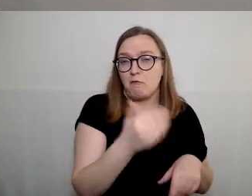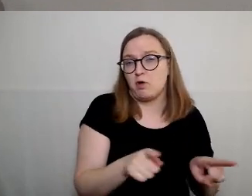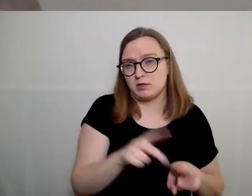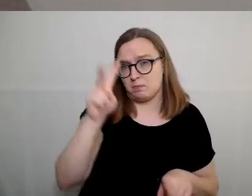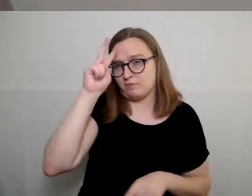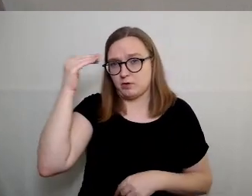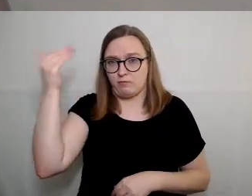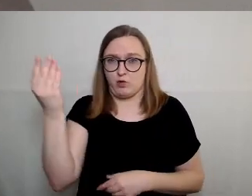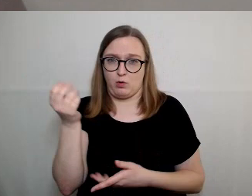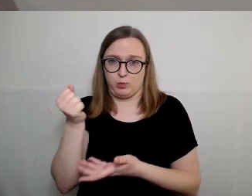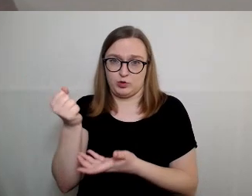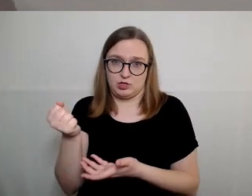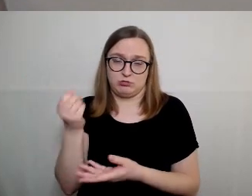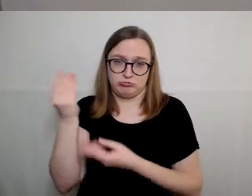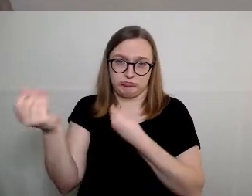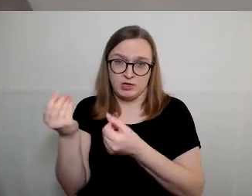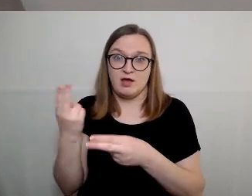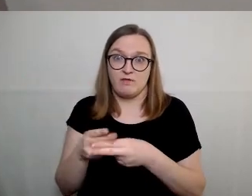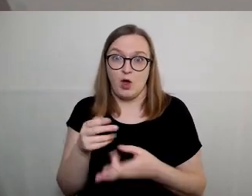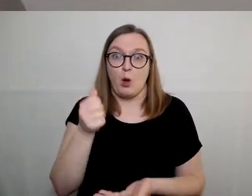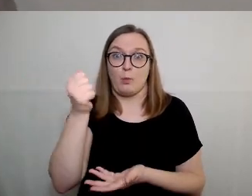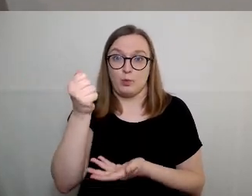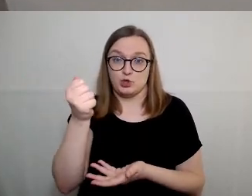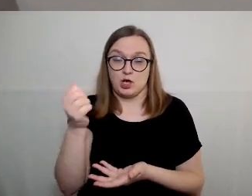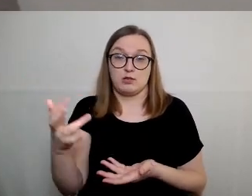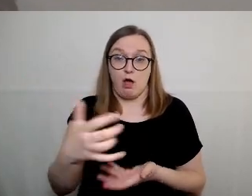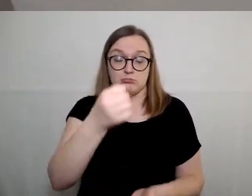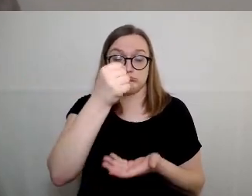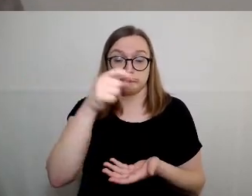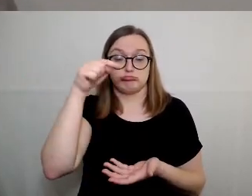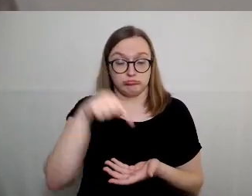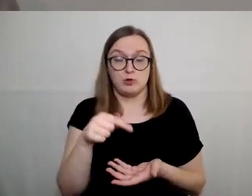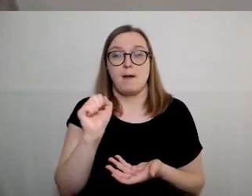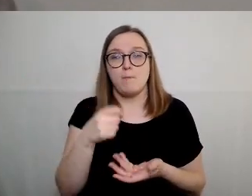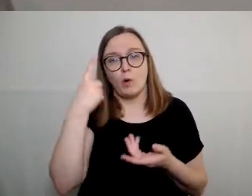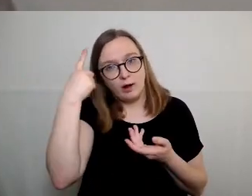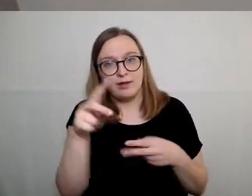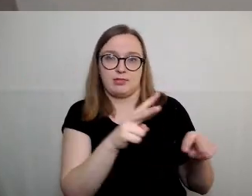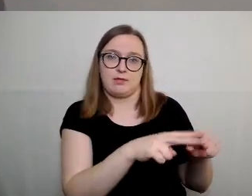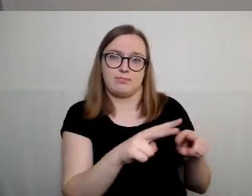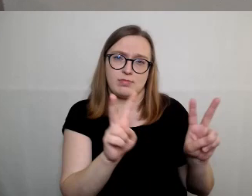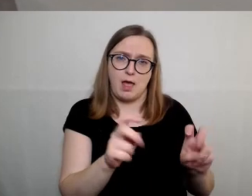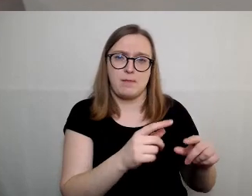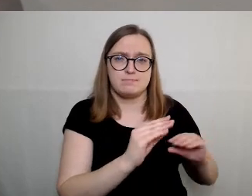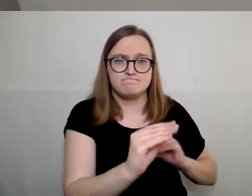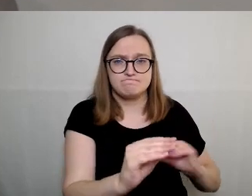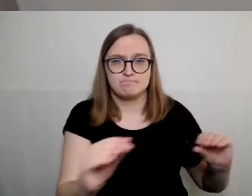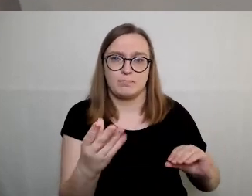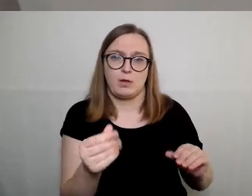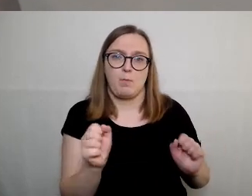to bendro biudžeto po to mes galime aprėpti kitiems sektoriams, sakykime, tuos pinigus, tai yra sutvarkyti kelius